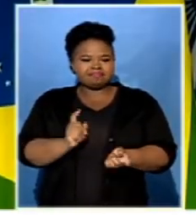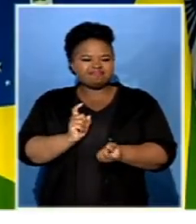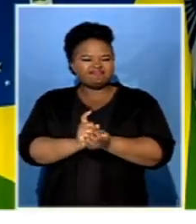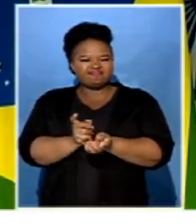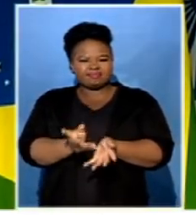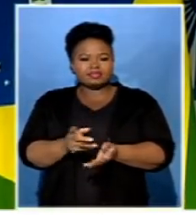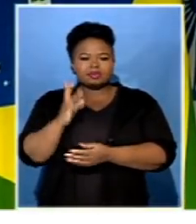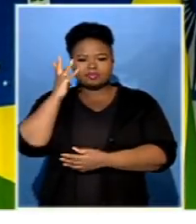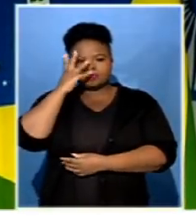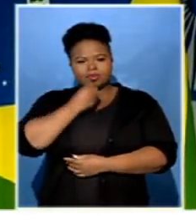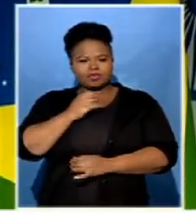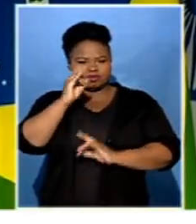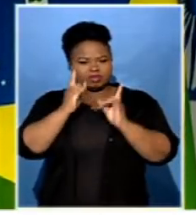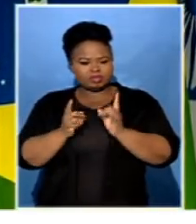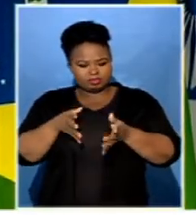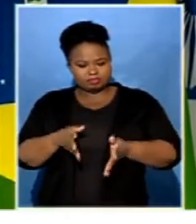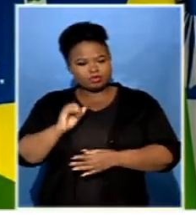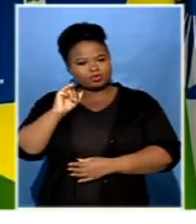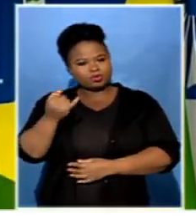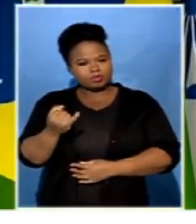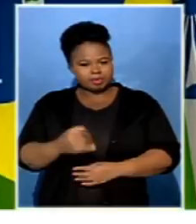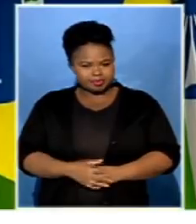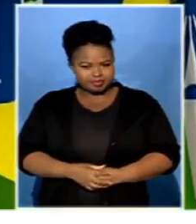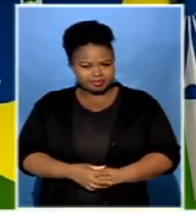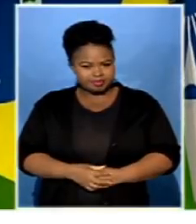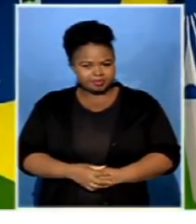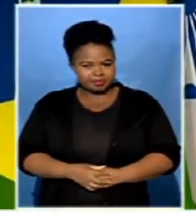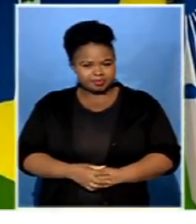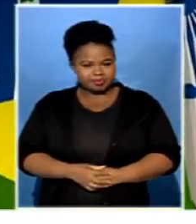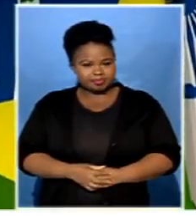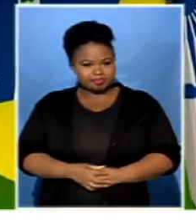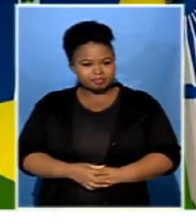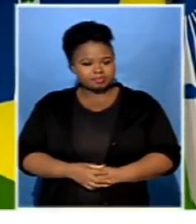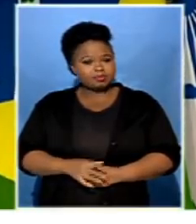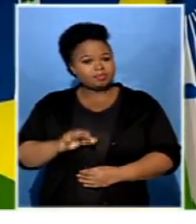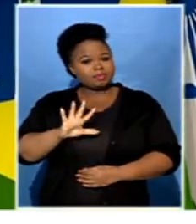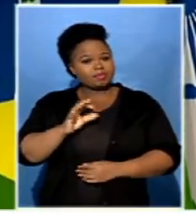city of Johannesburg. 5 年前, 5 years ago,